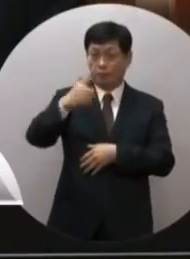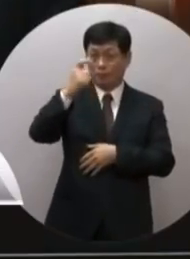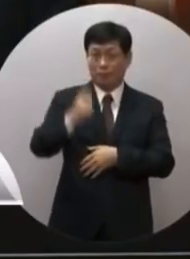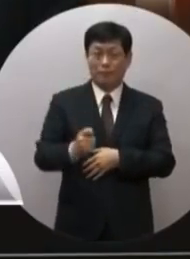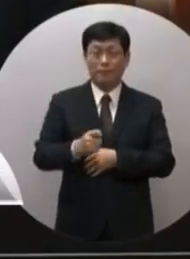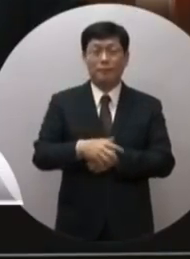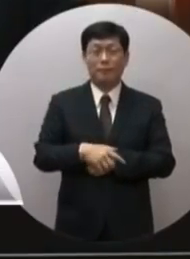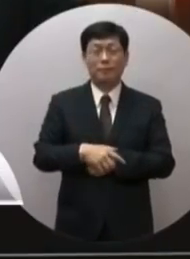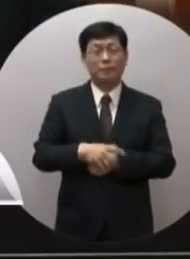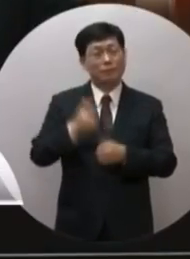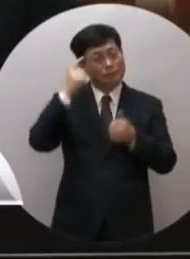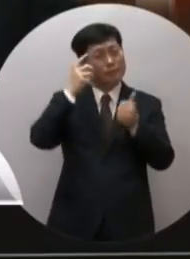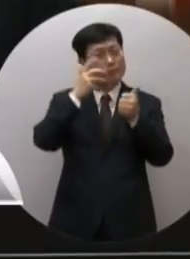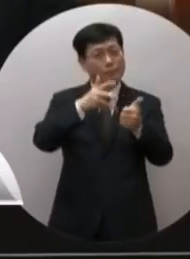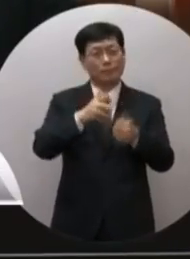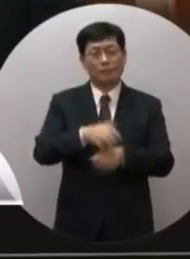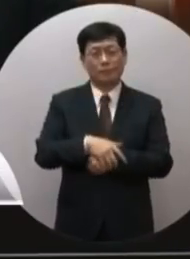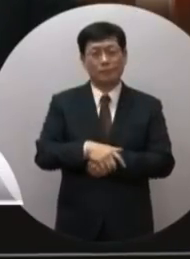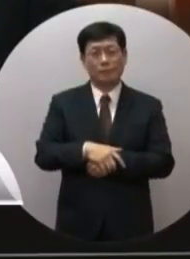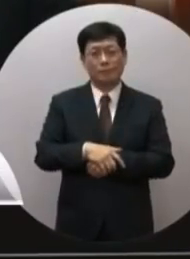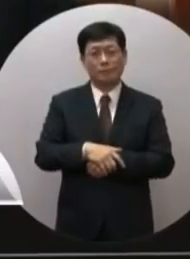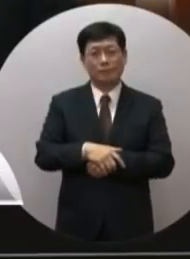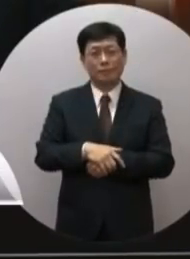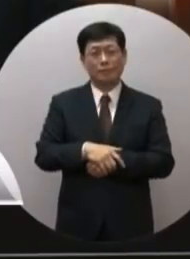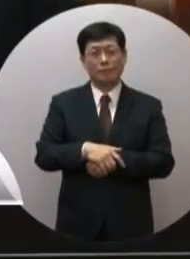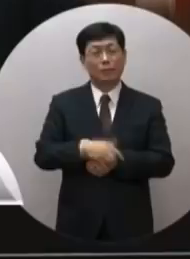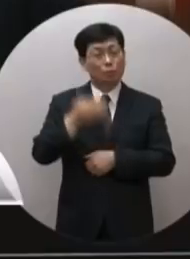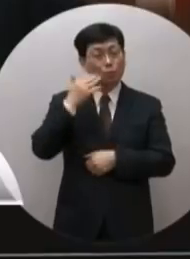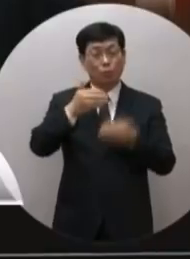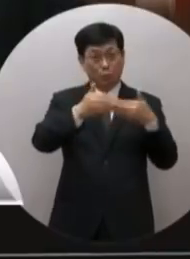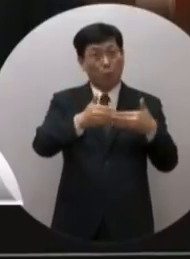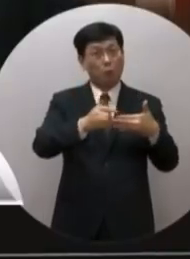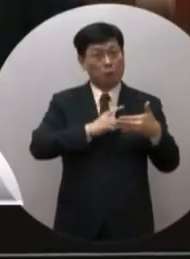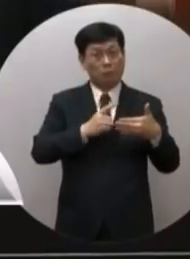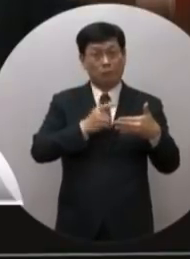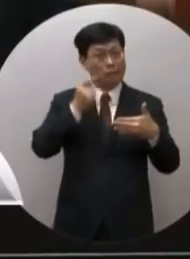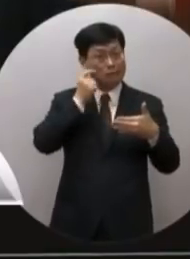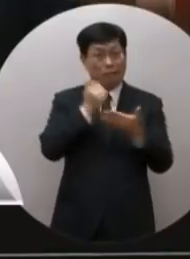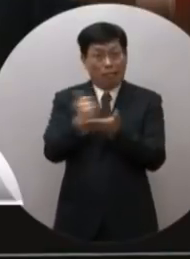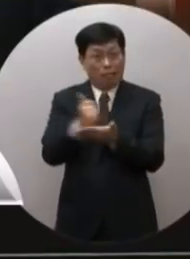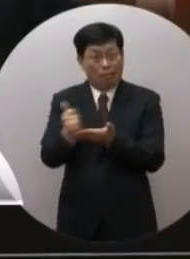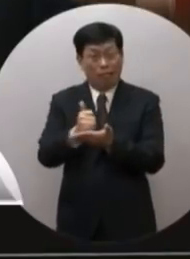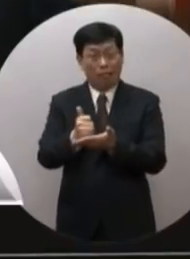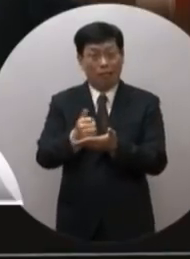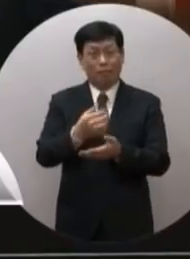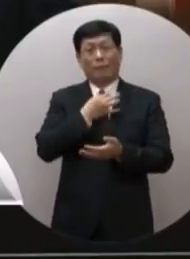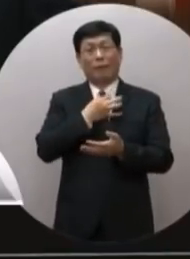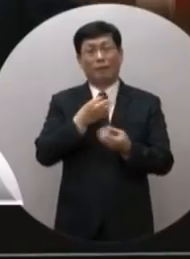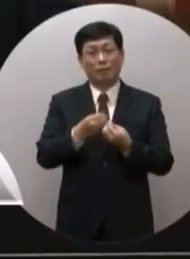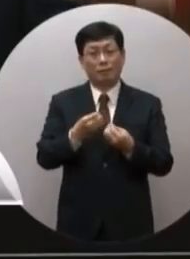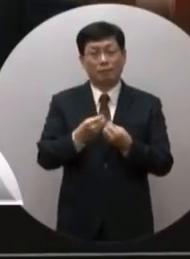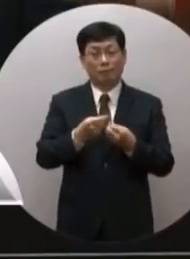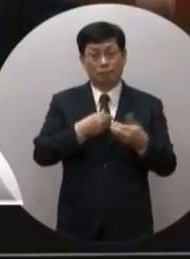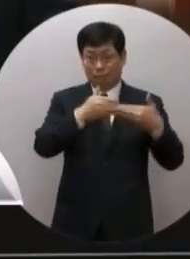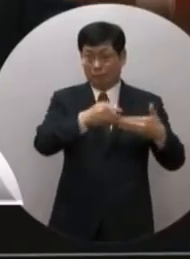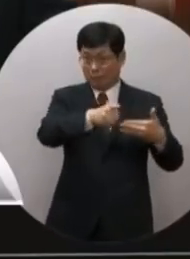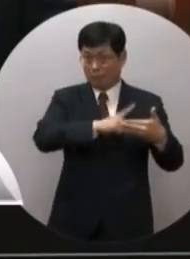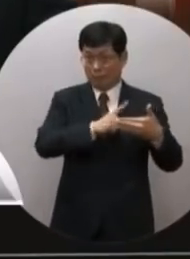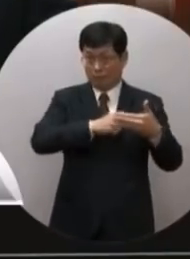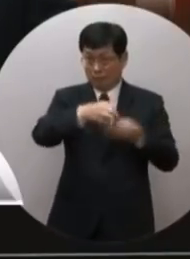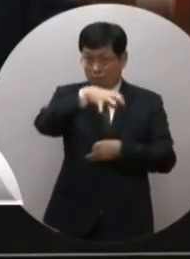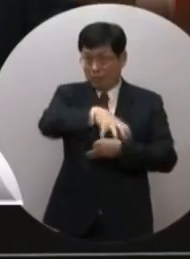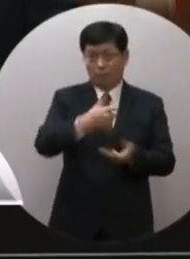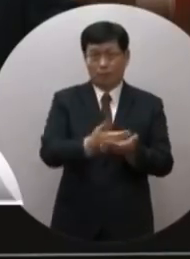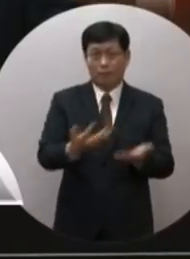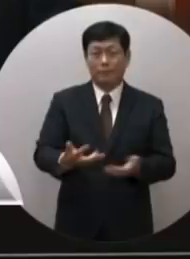5700亿。请问一下，当中国大陆没有办法出超这5700亿的时候，中国大陆这个市